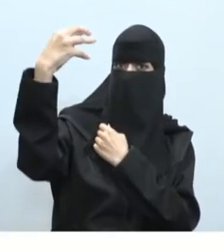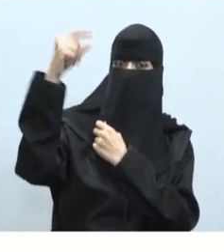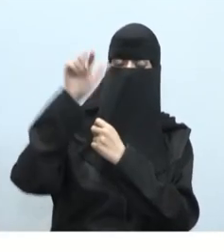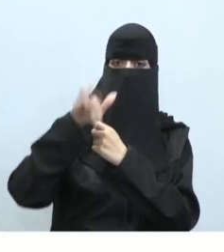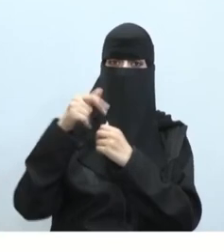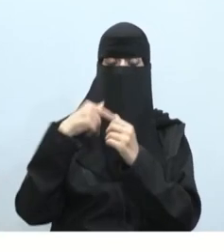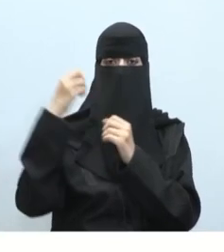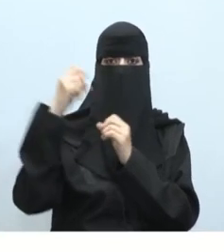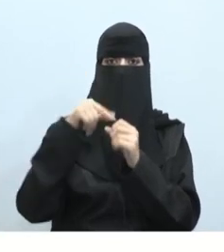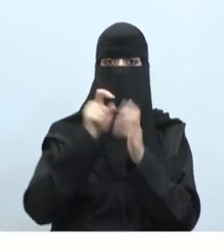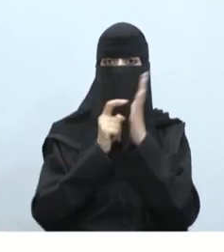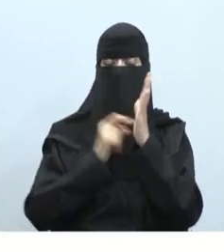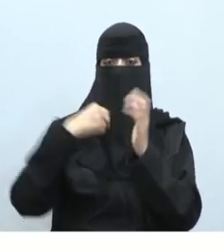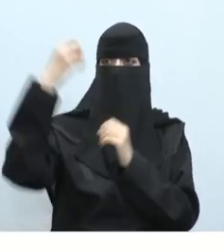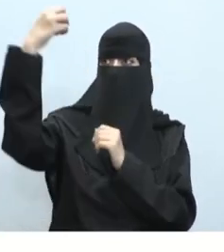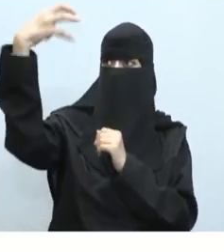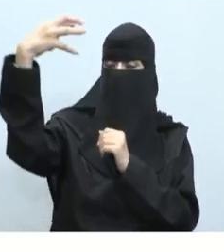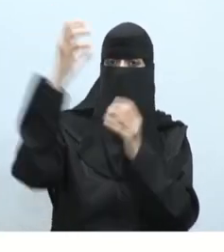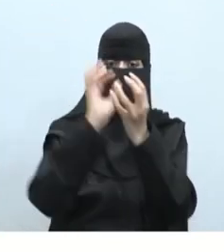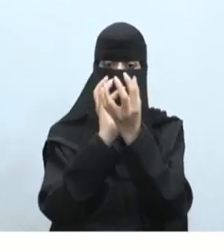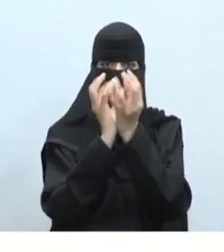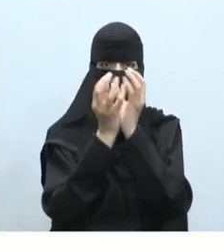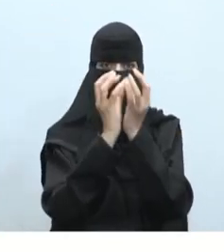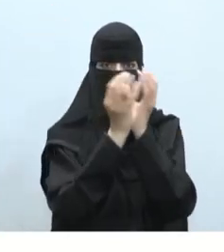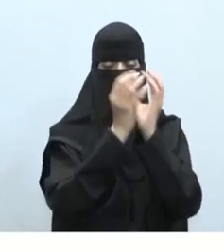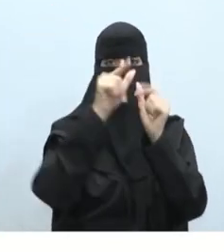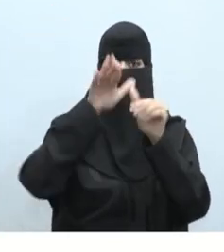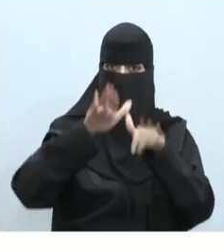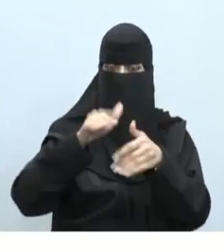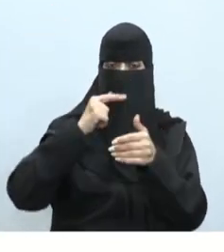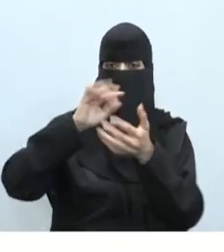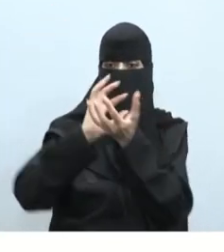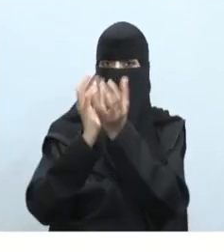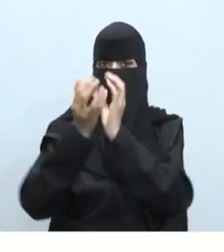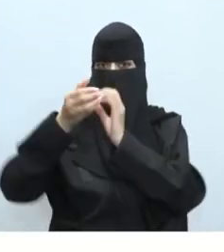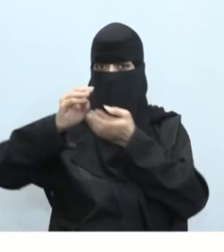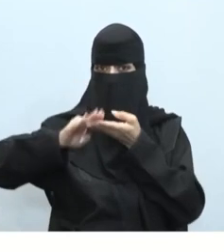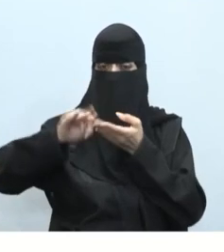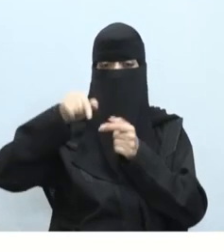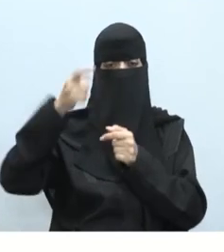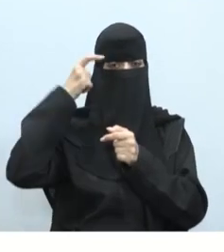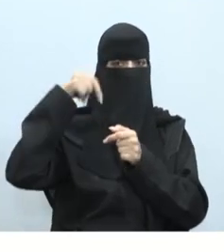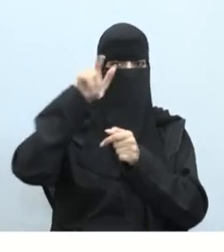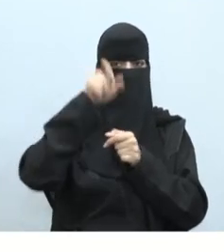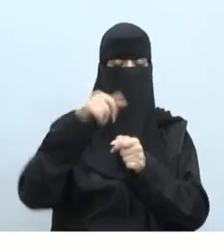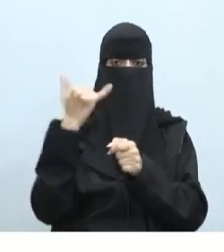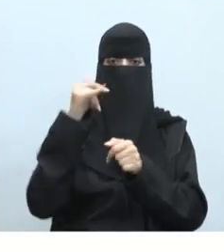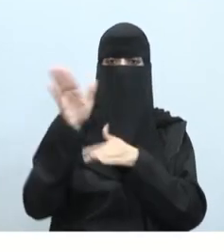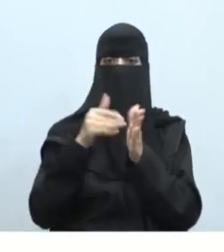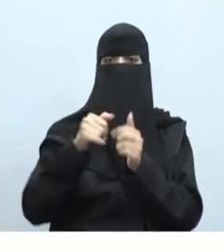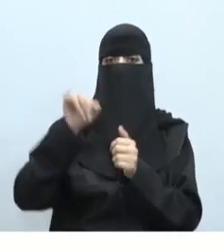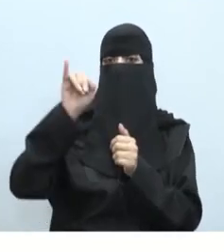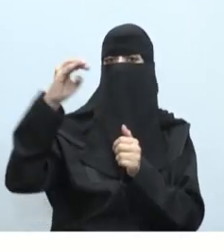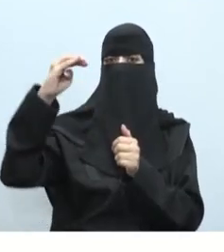الشمس والكواكب التي تتبع الشمس ومنها الارض تعرف عند العرب بمجره درب التبانه